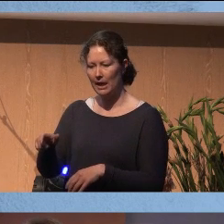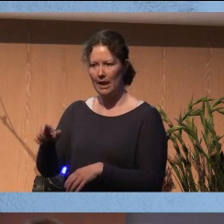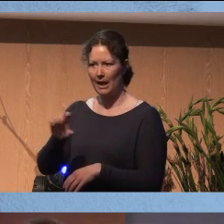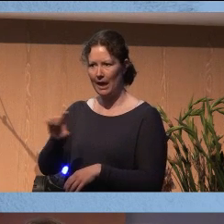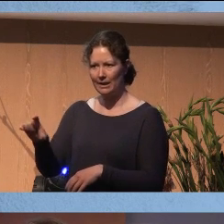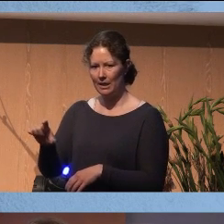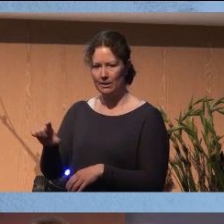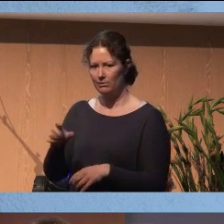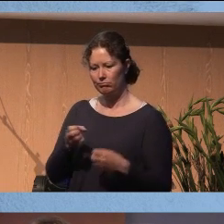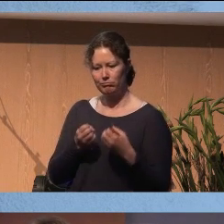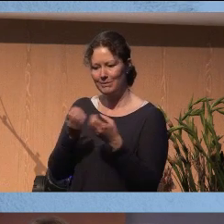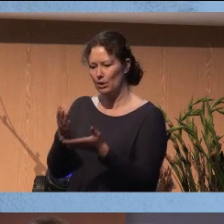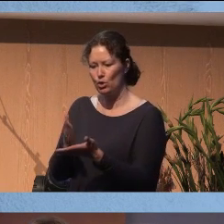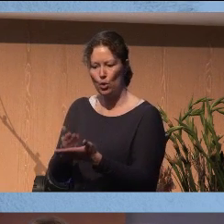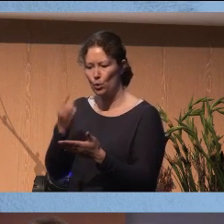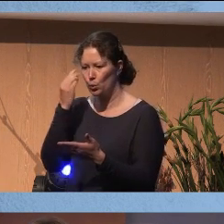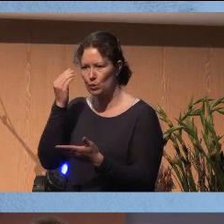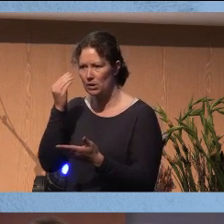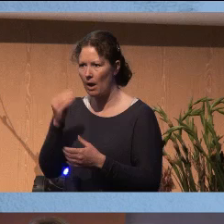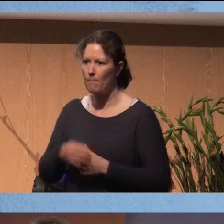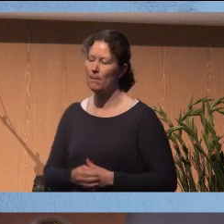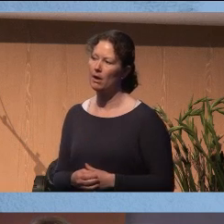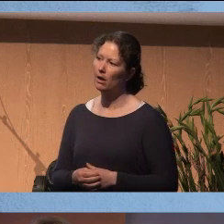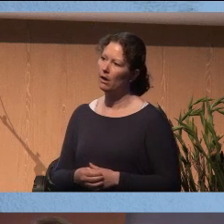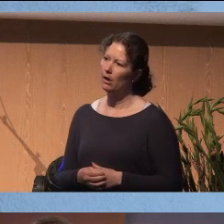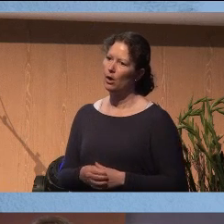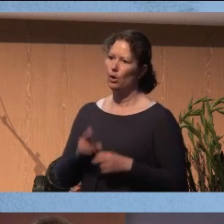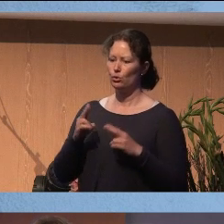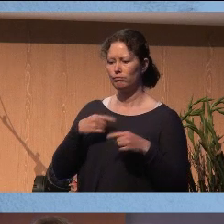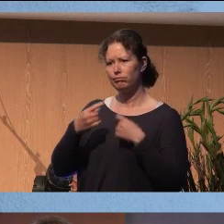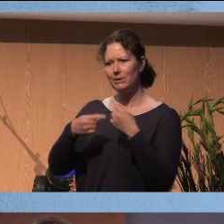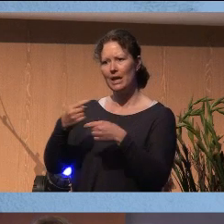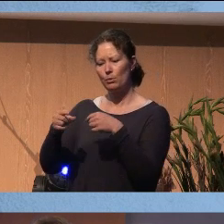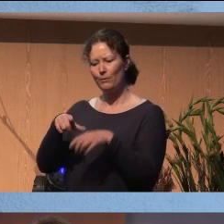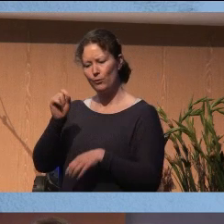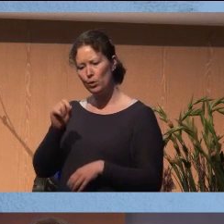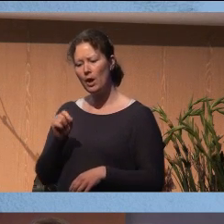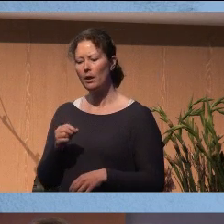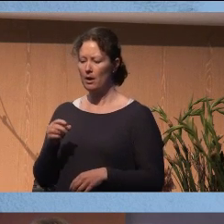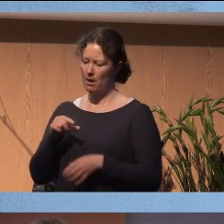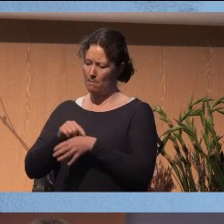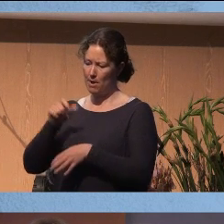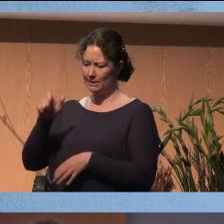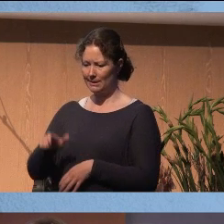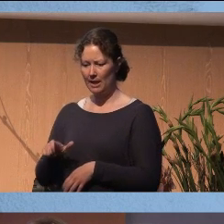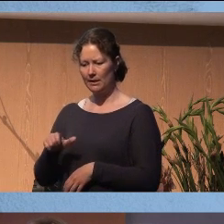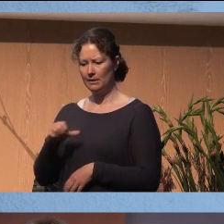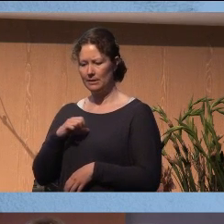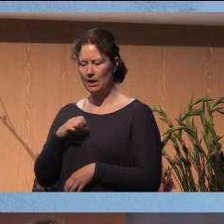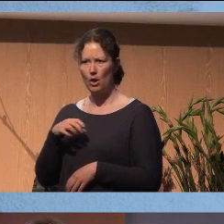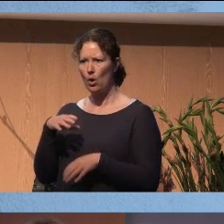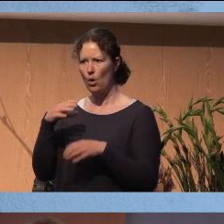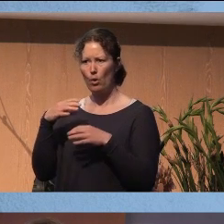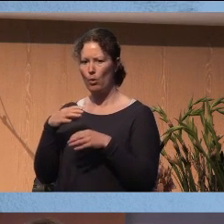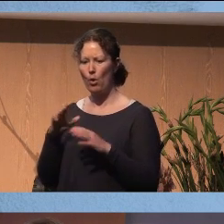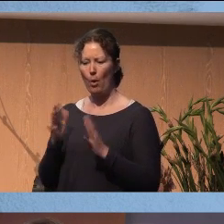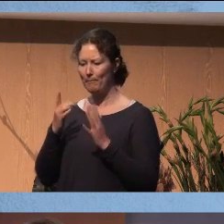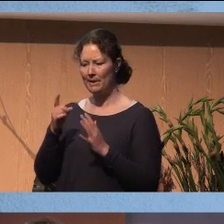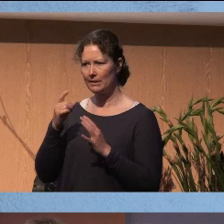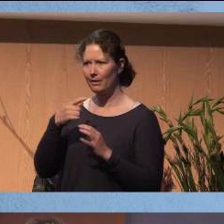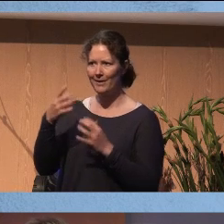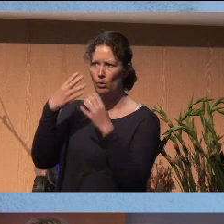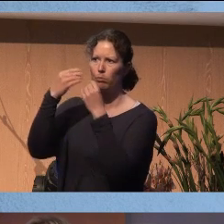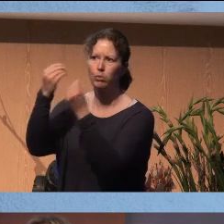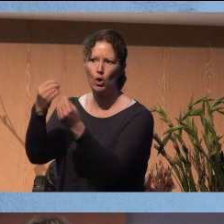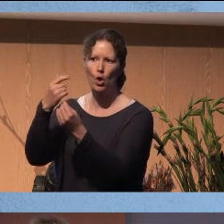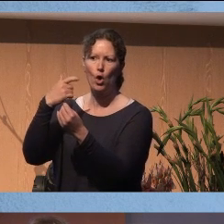spesialistenheter med tilstrekkelig kunnskap. Det også et gjennomgående funn at pasienten opplever ikke å bli hørt av leger og andre behandlere når